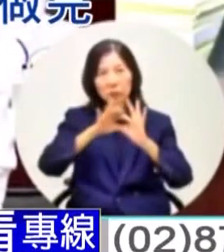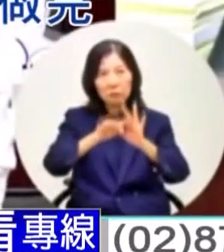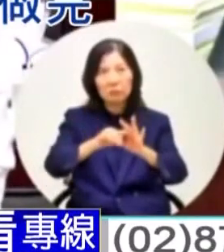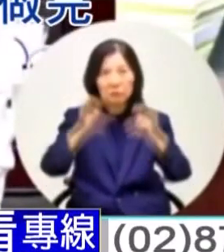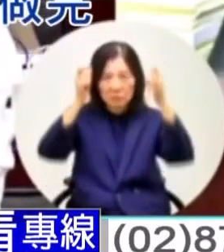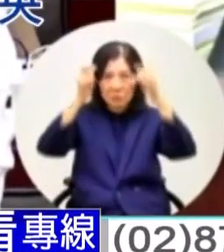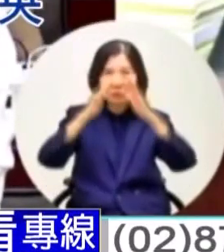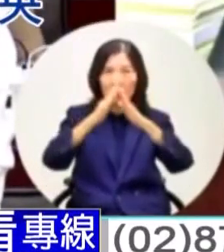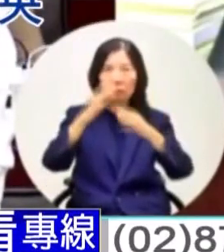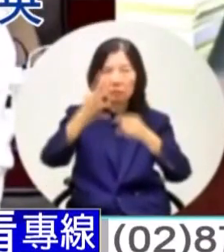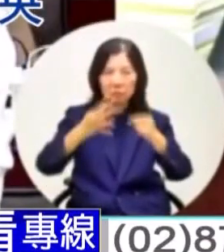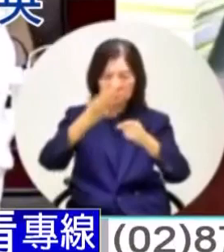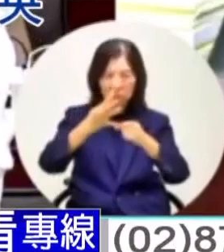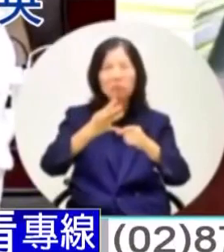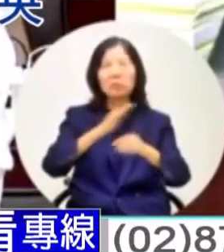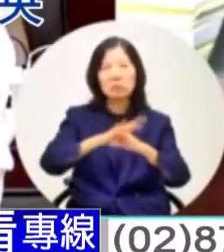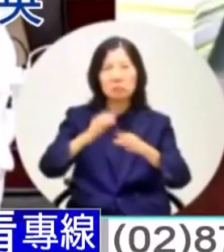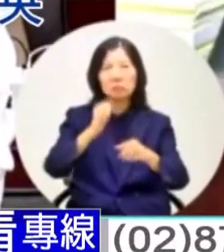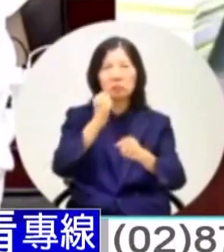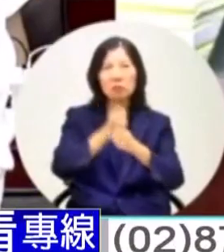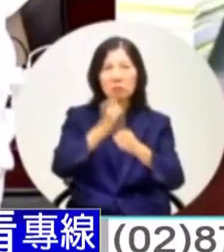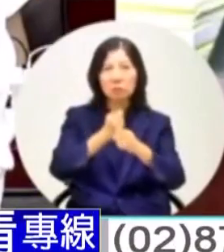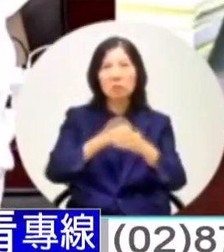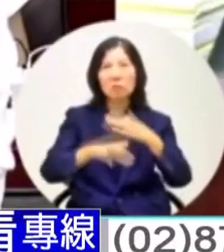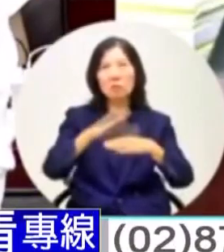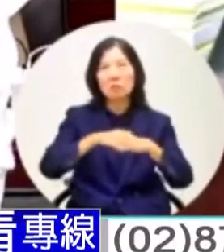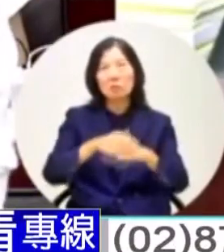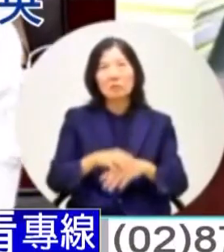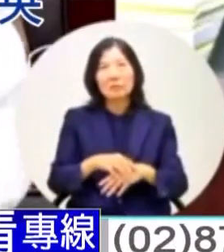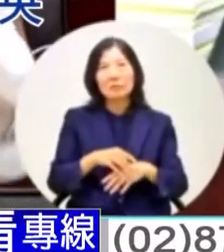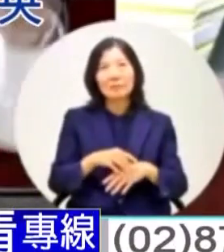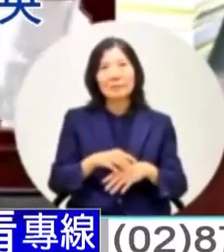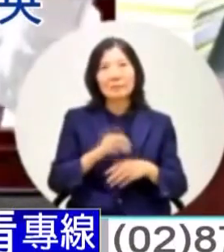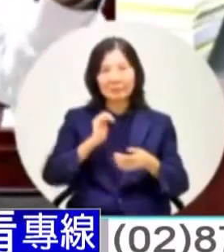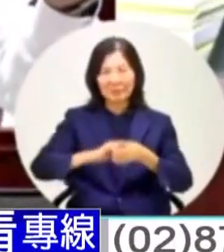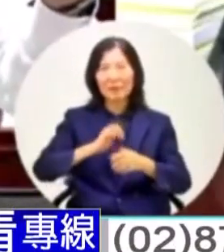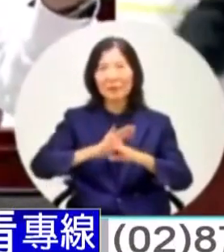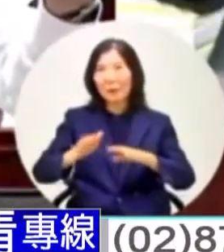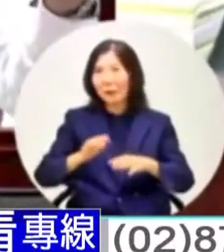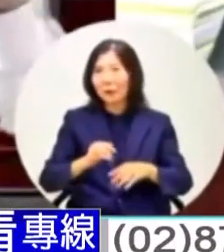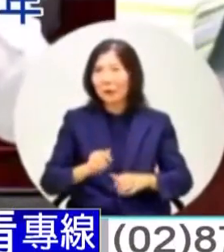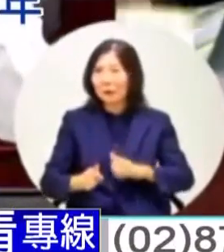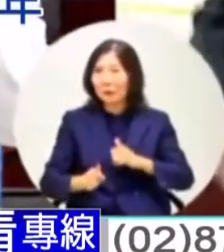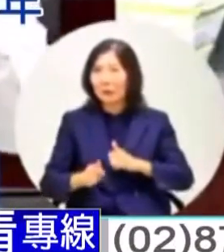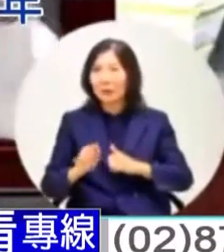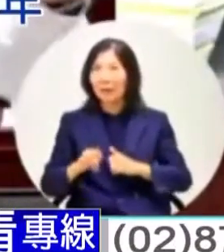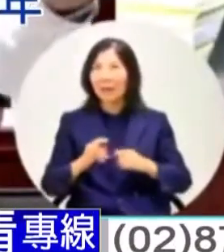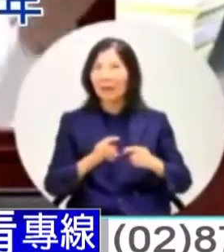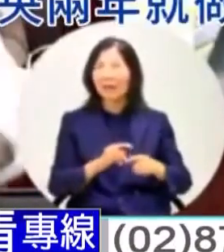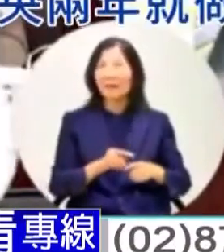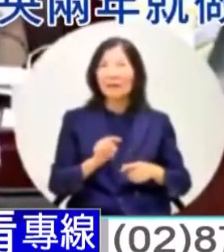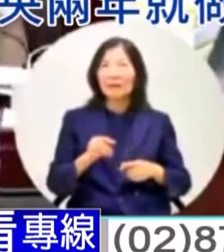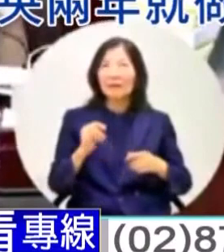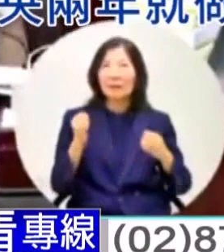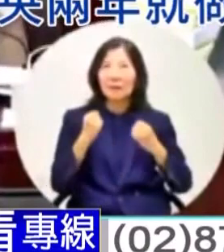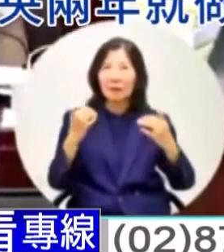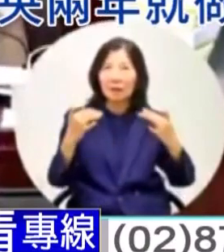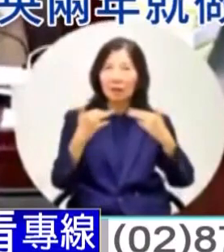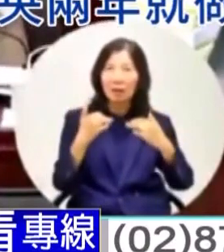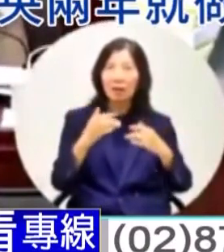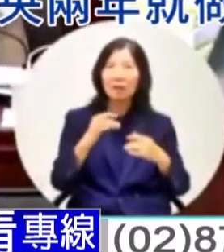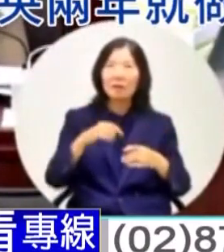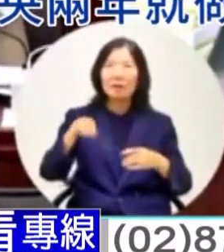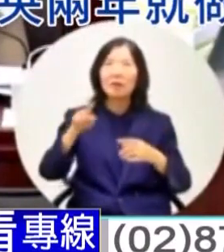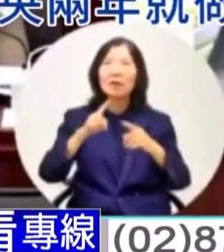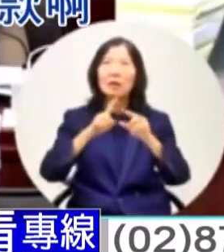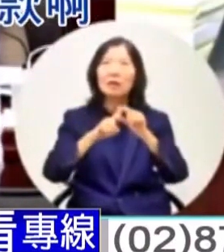上这个总统之后，你有机会做教育部的部长，所以你才有资格来讲说，2年后就可以一定达得到，因为这是你